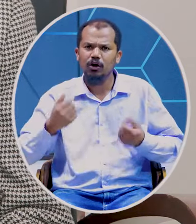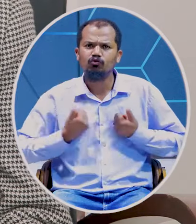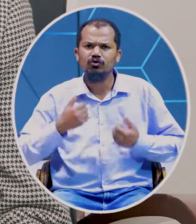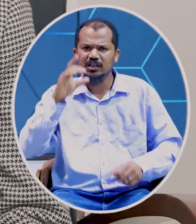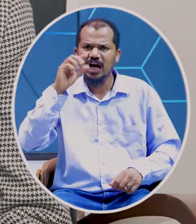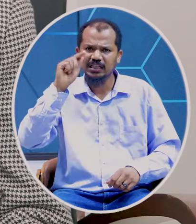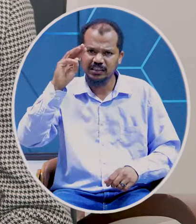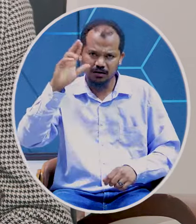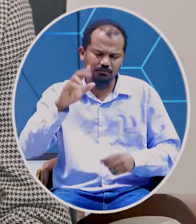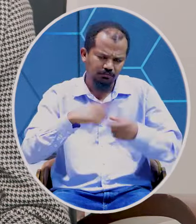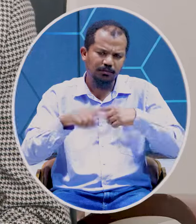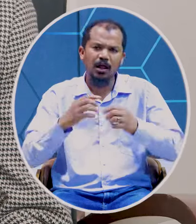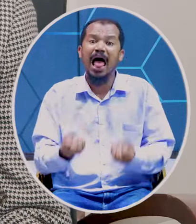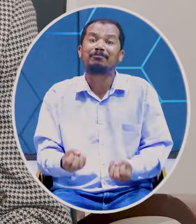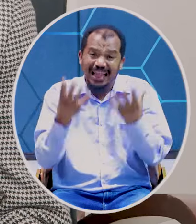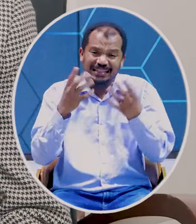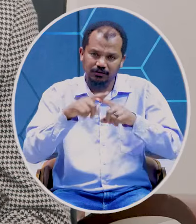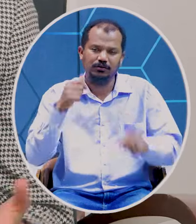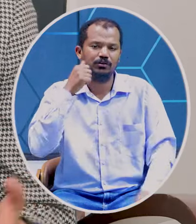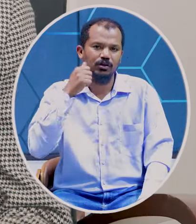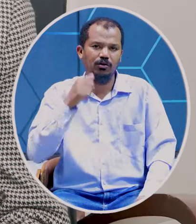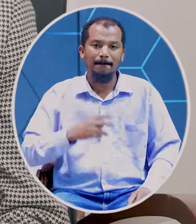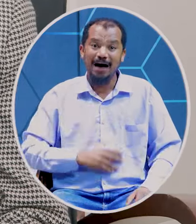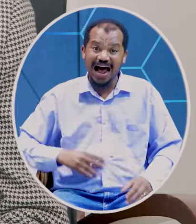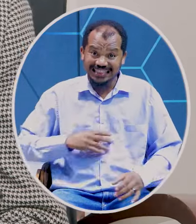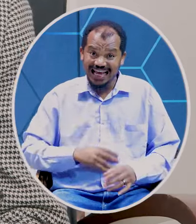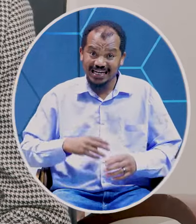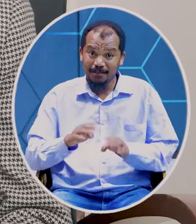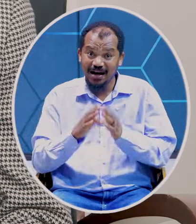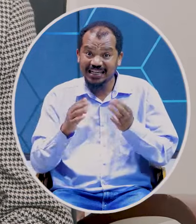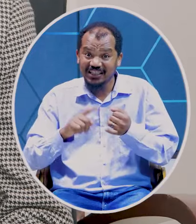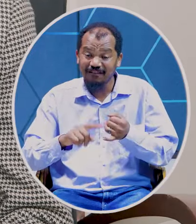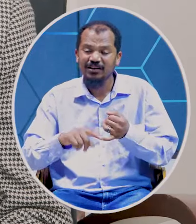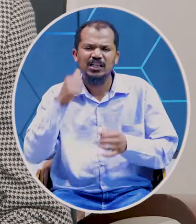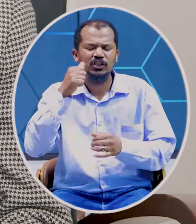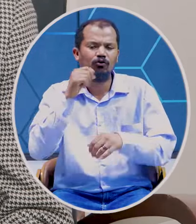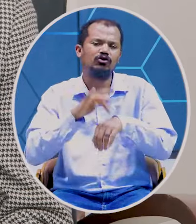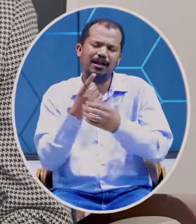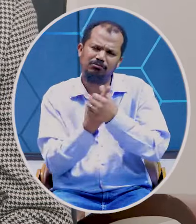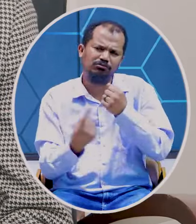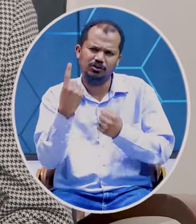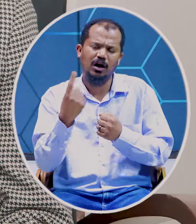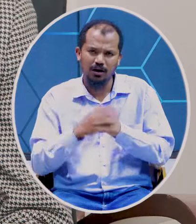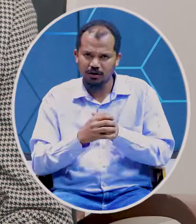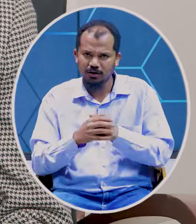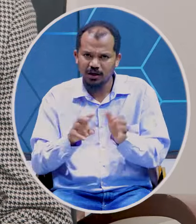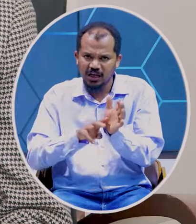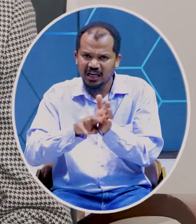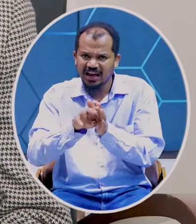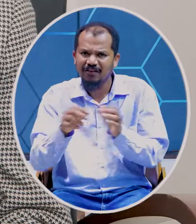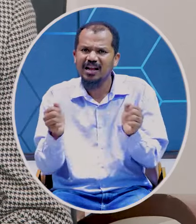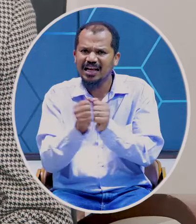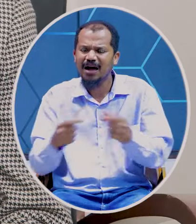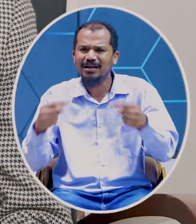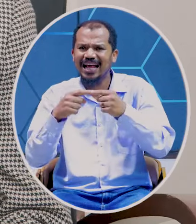ይከሰታል። ብዙሃኑ ግን ሴቶች ናቸው። የማህፀን በር ግን ያው ጥያቄ የለውም ሴቶች ላይ ብቻ ነው የሚከሰተው። ከቫይረስ